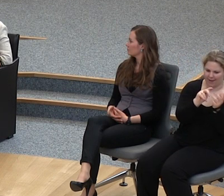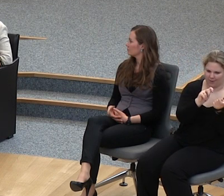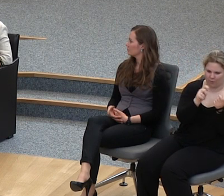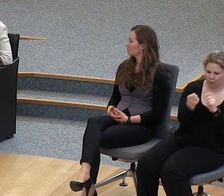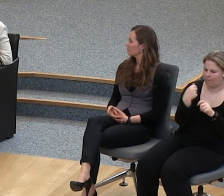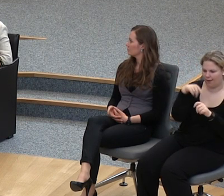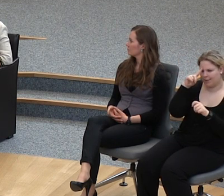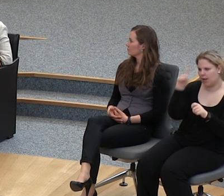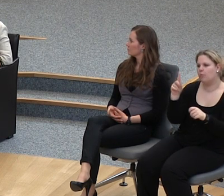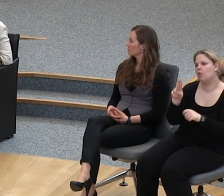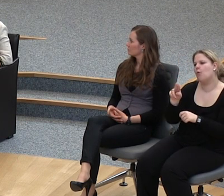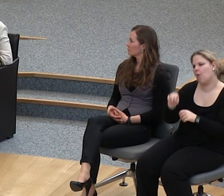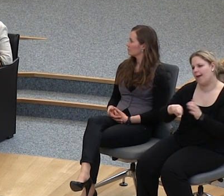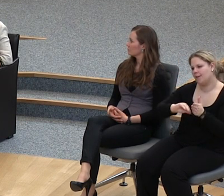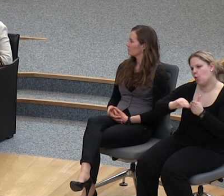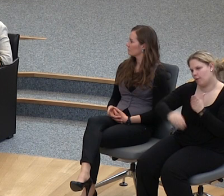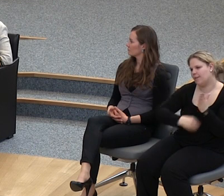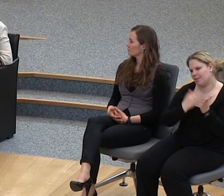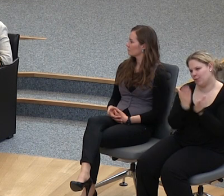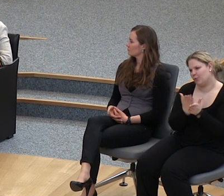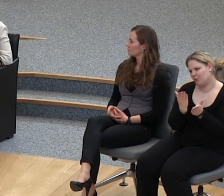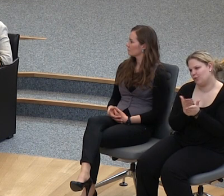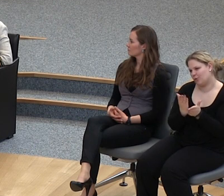Es müssen jetzt die Gesetze dem Auftrag der